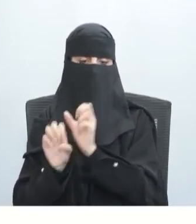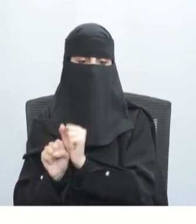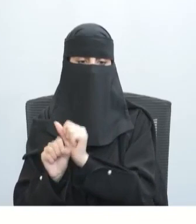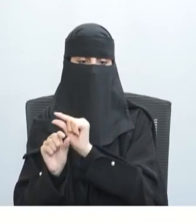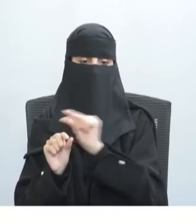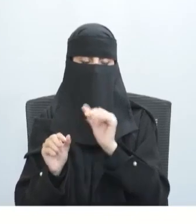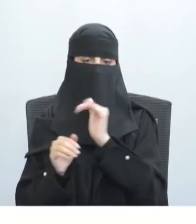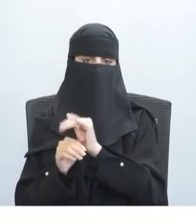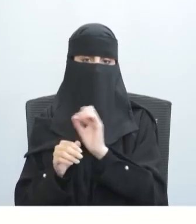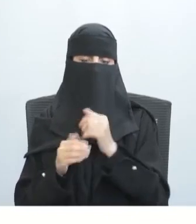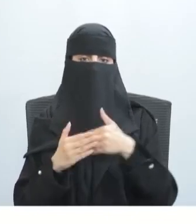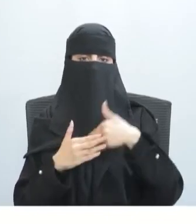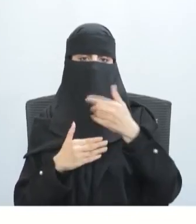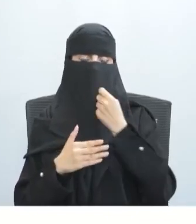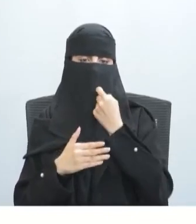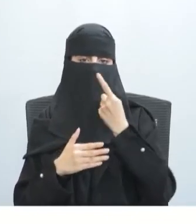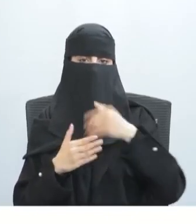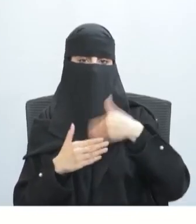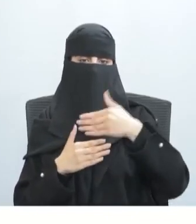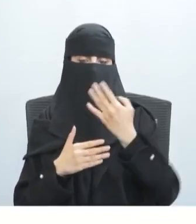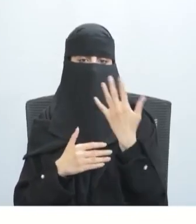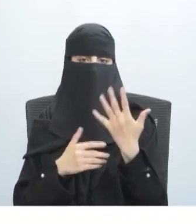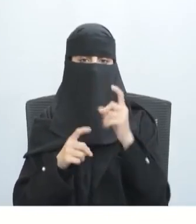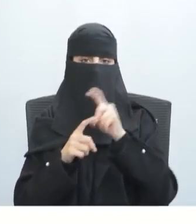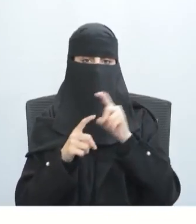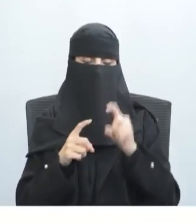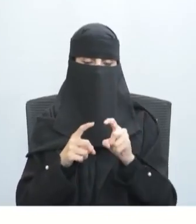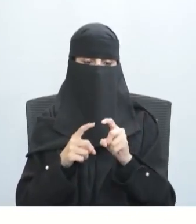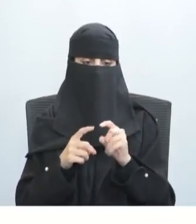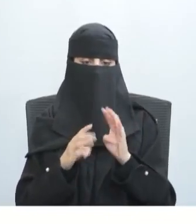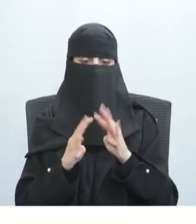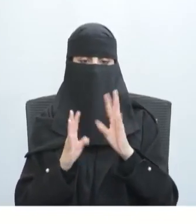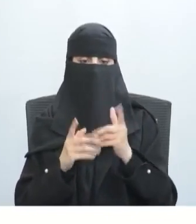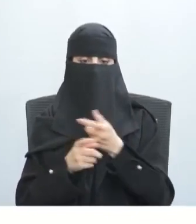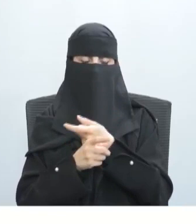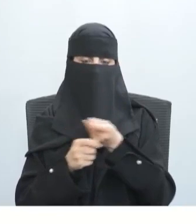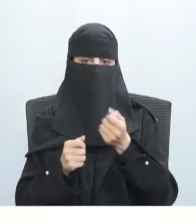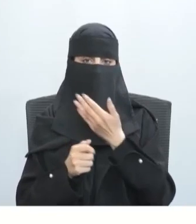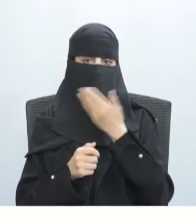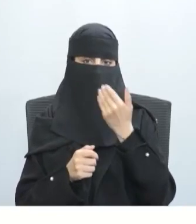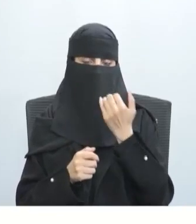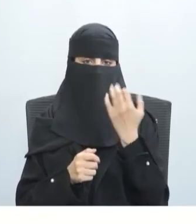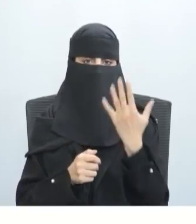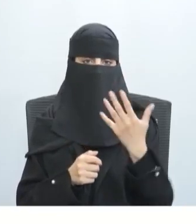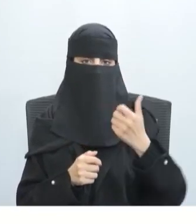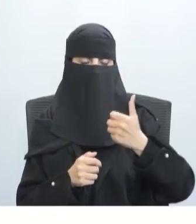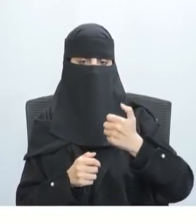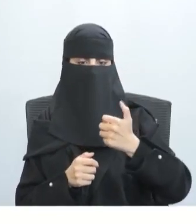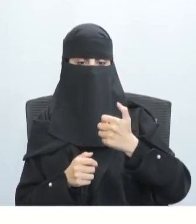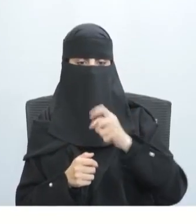حساب بعائد نسبته 5% فكم ستجني في سن ال